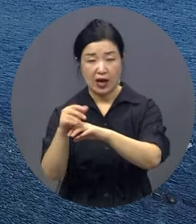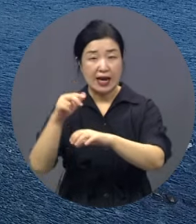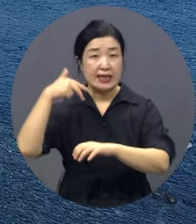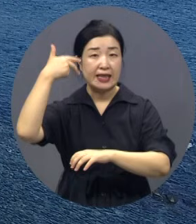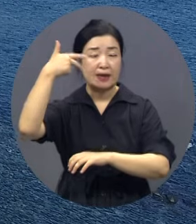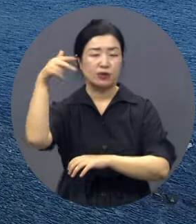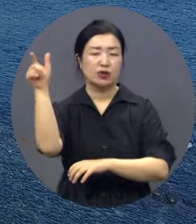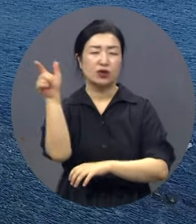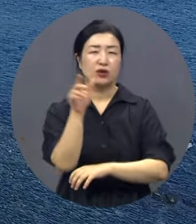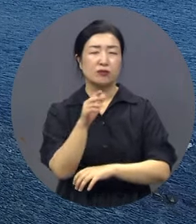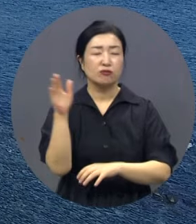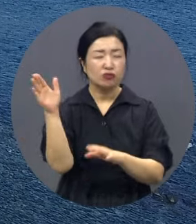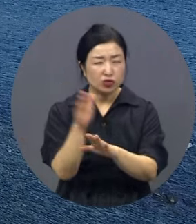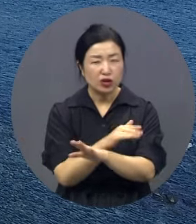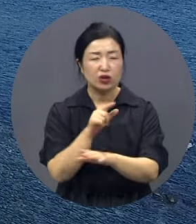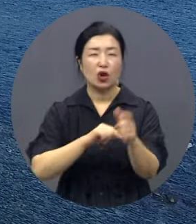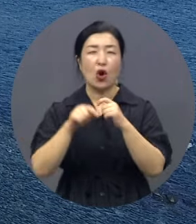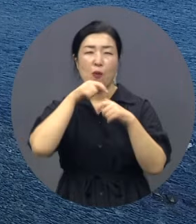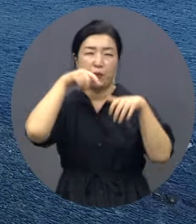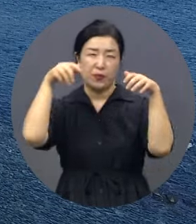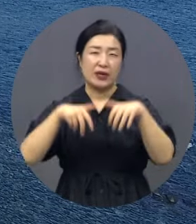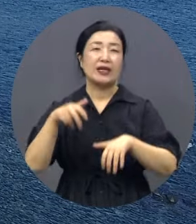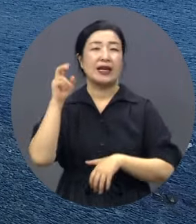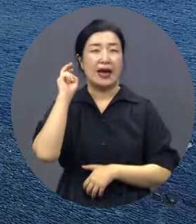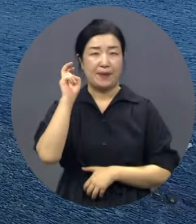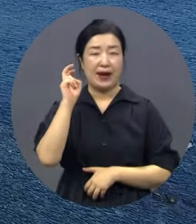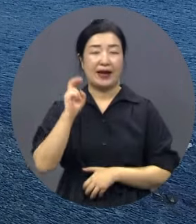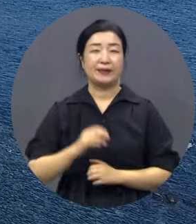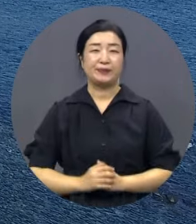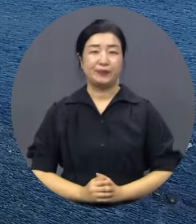주에 비가 더 내릴 가능성이 있습니다 기상 정보였습니다